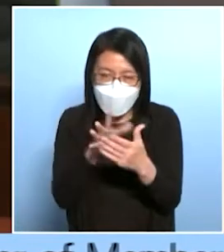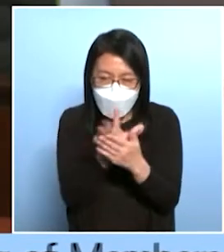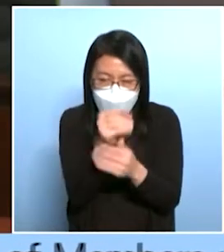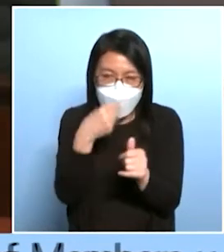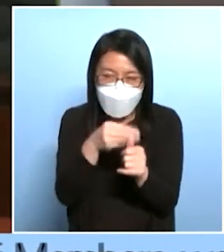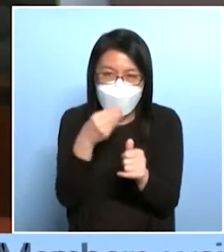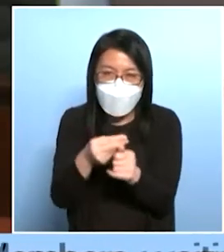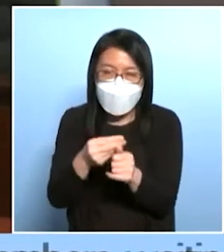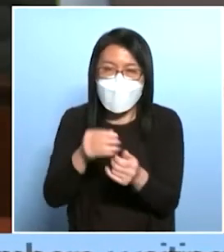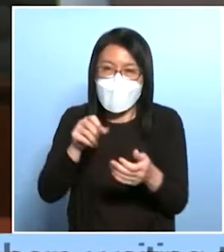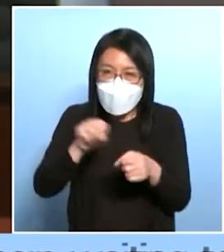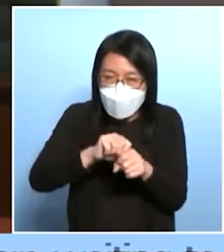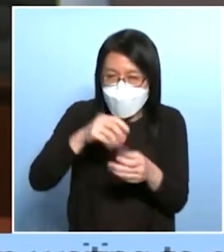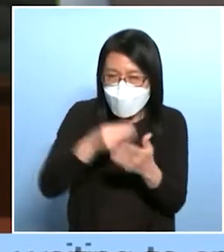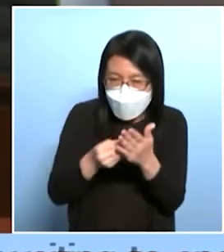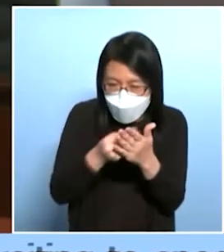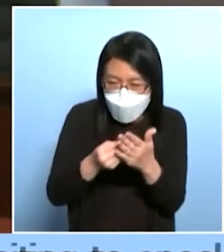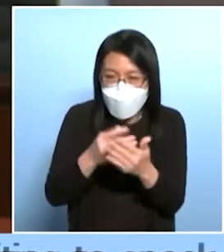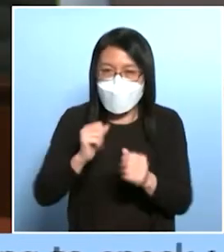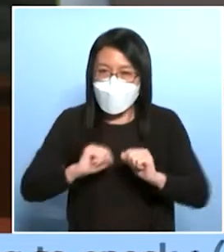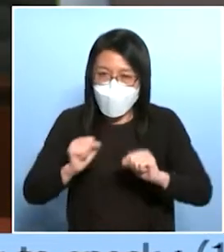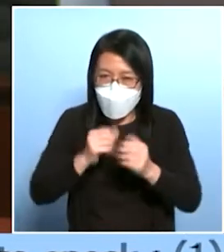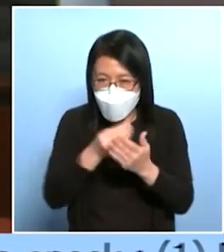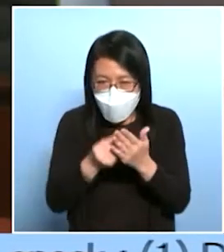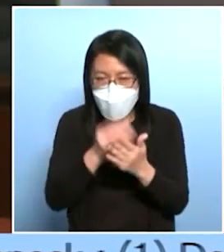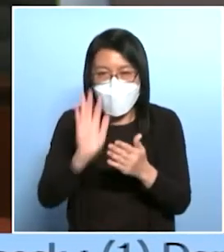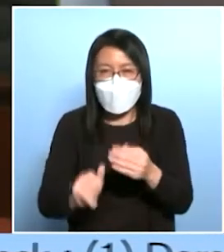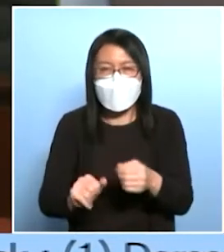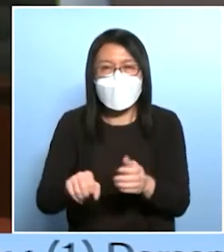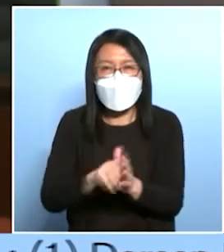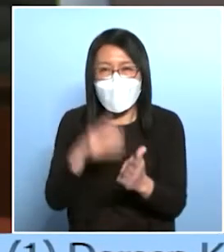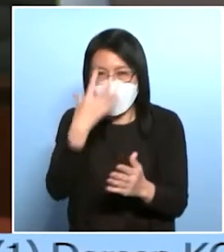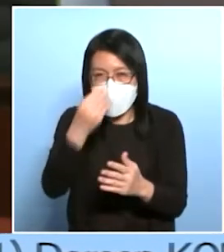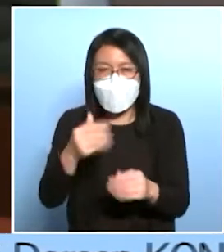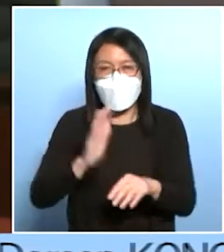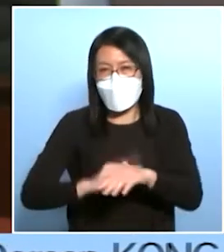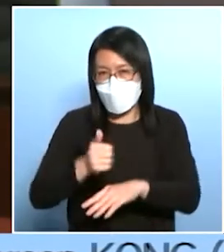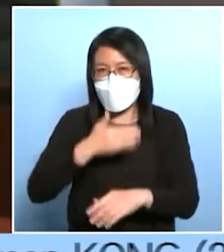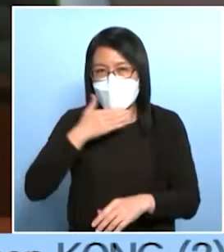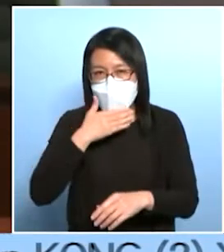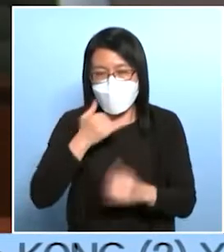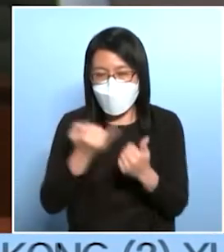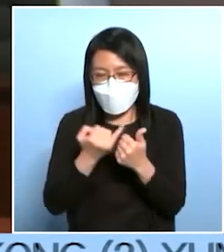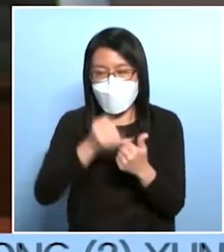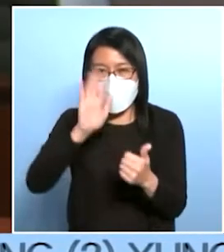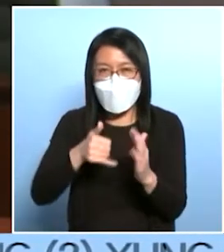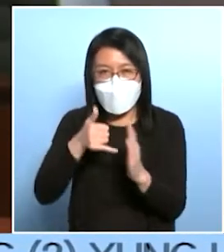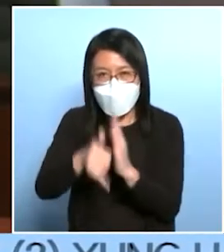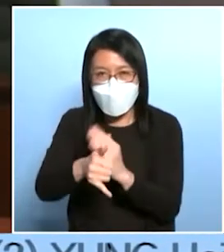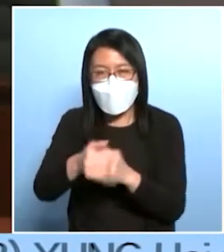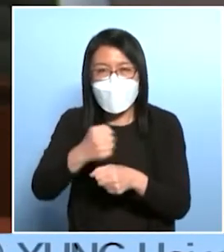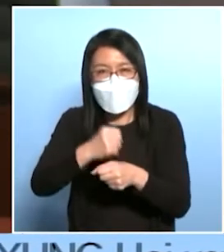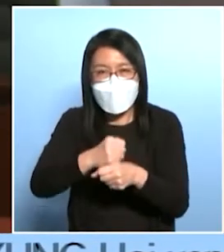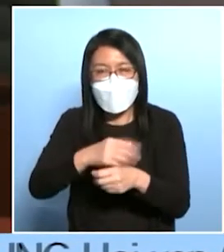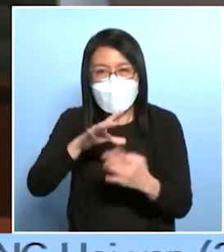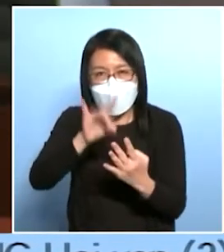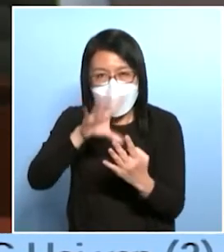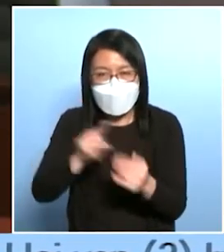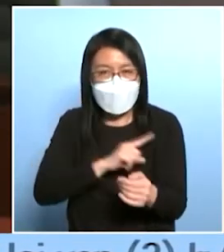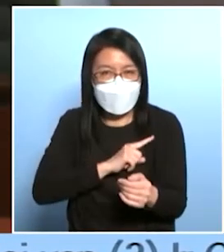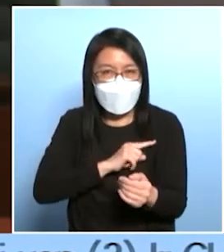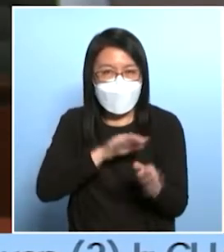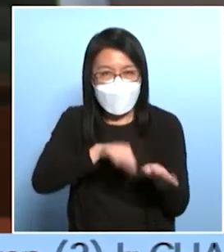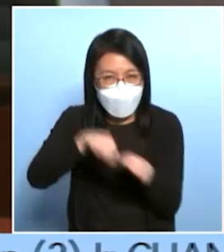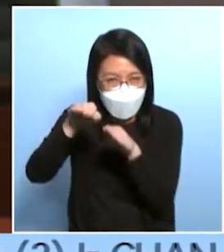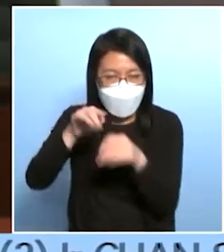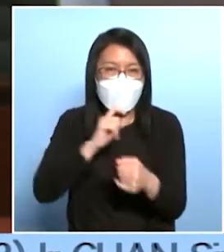動畫製作等等，吸引到很多人才和年輕的學生希望可以入行，繼而選擇去進升